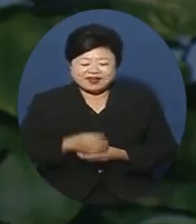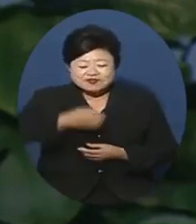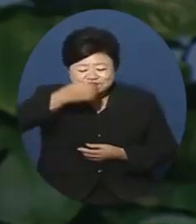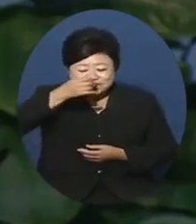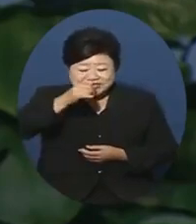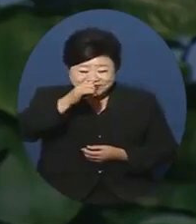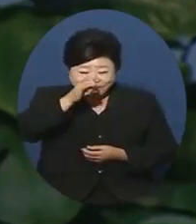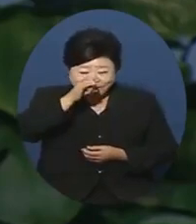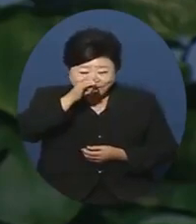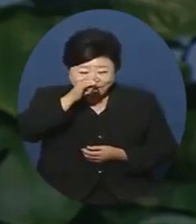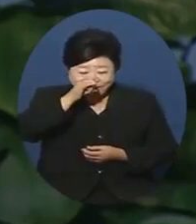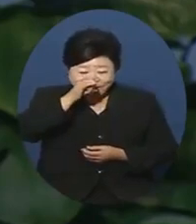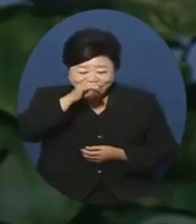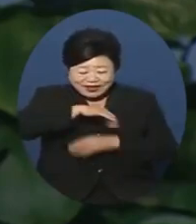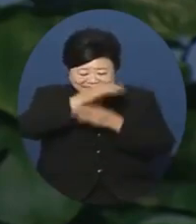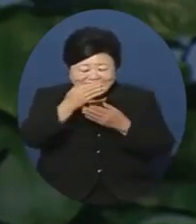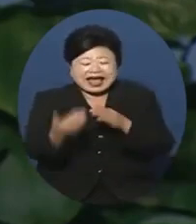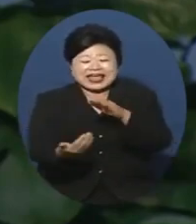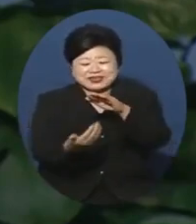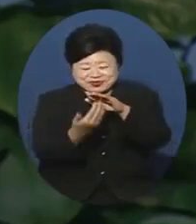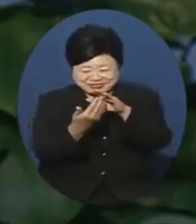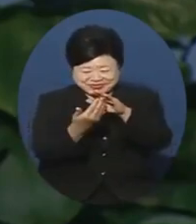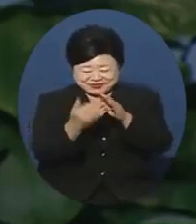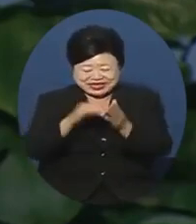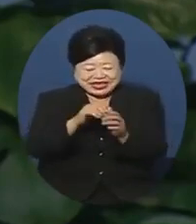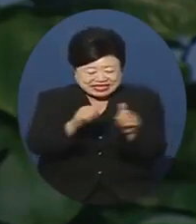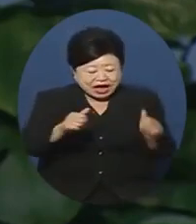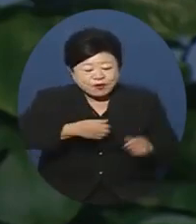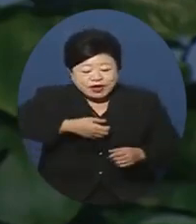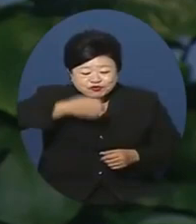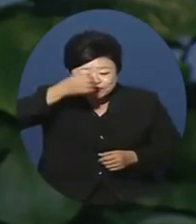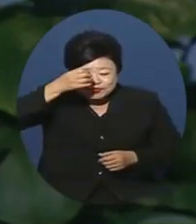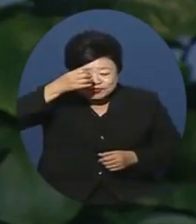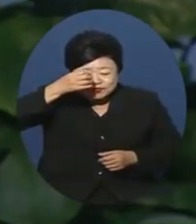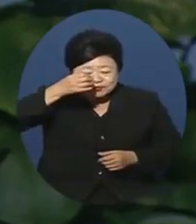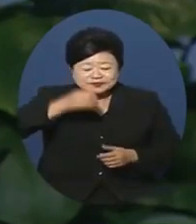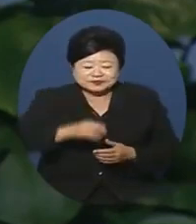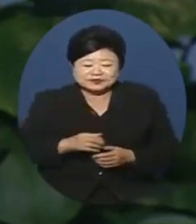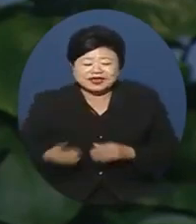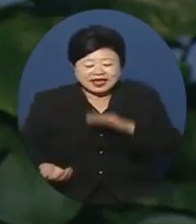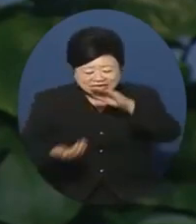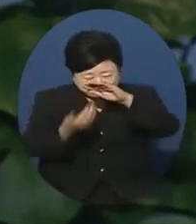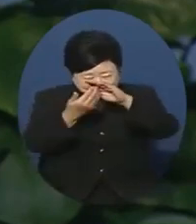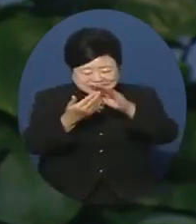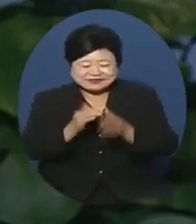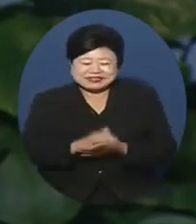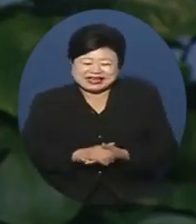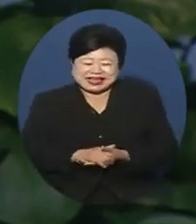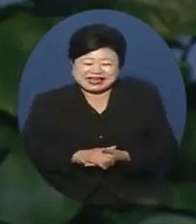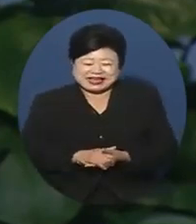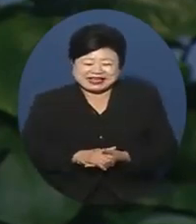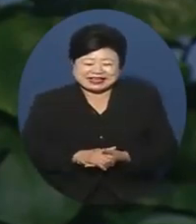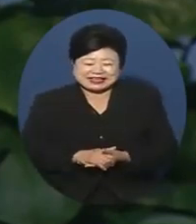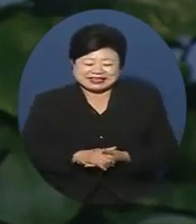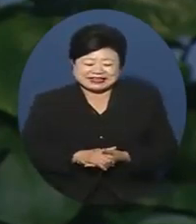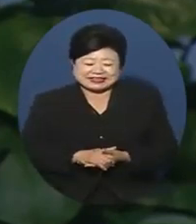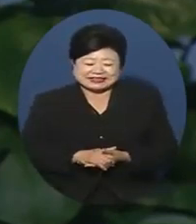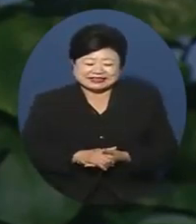꿈 다 이루어졌죠. 야곱의 꿈 다 이루어졌죠.